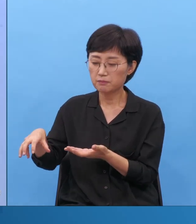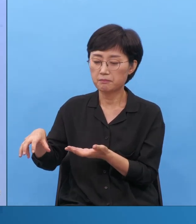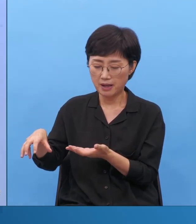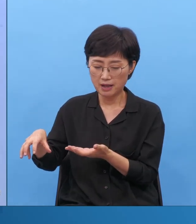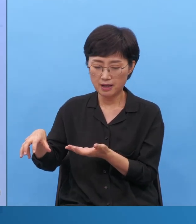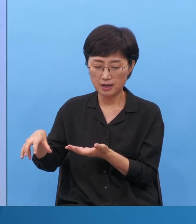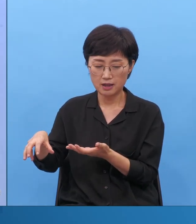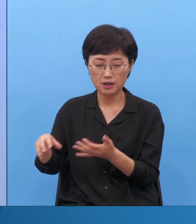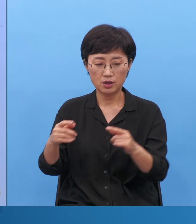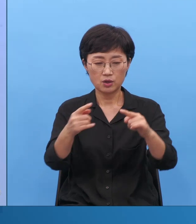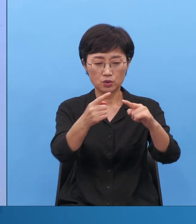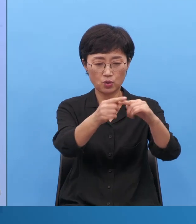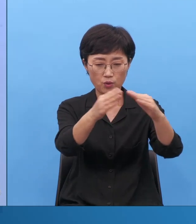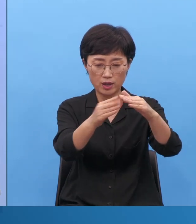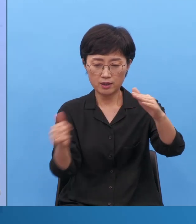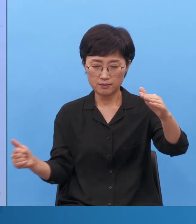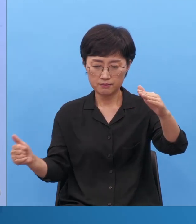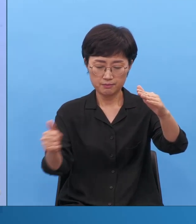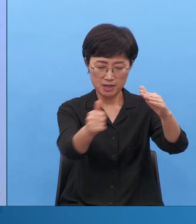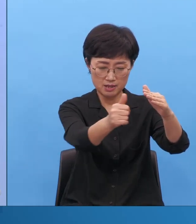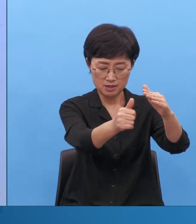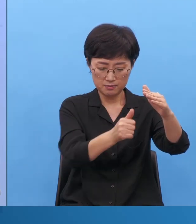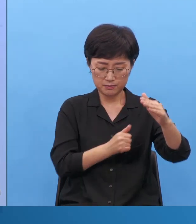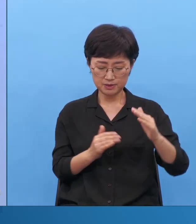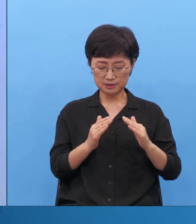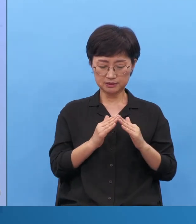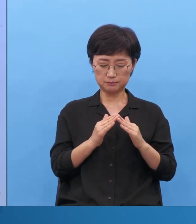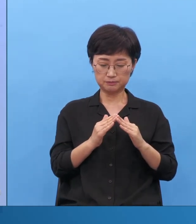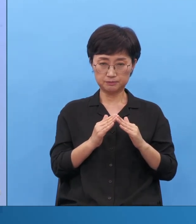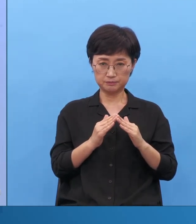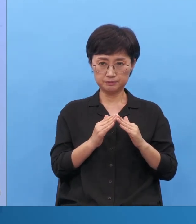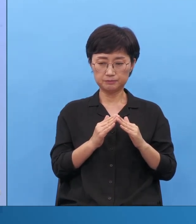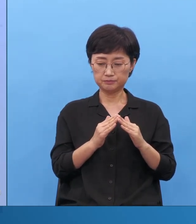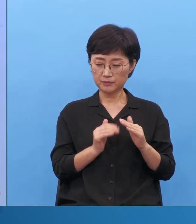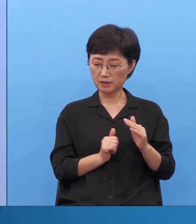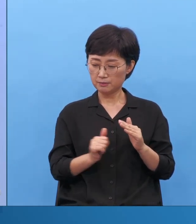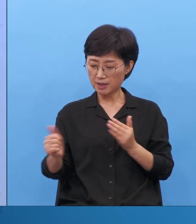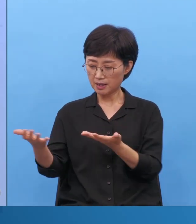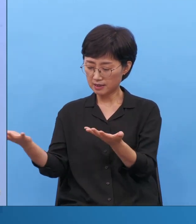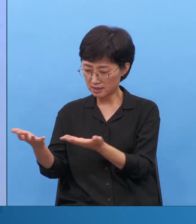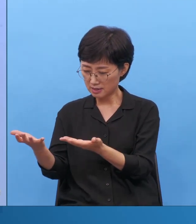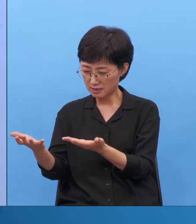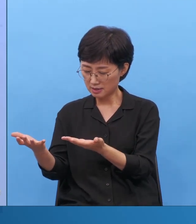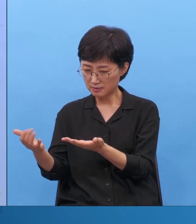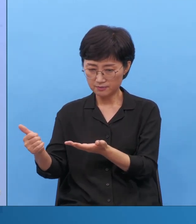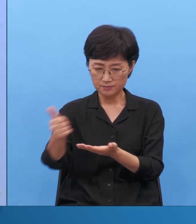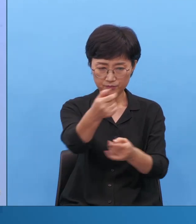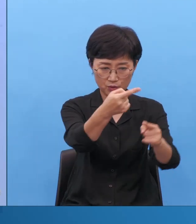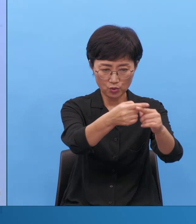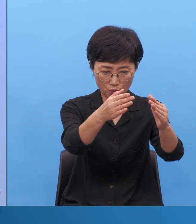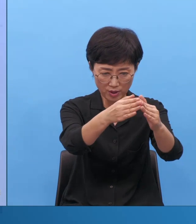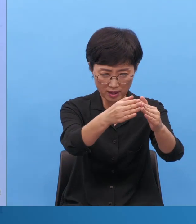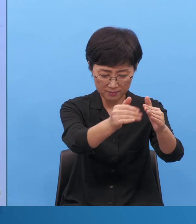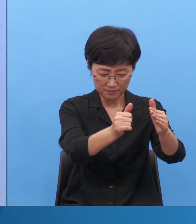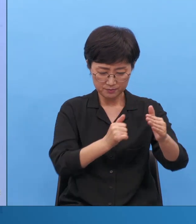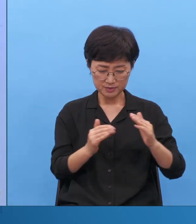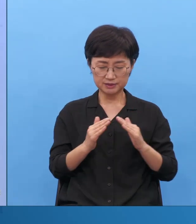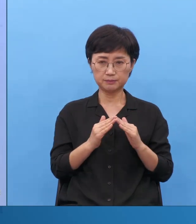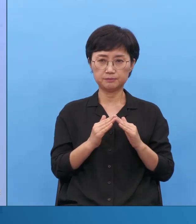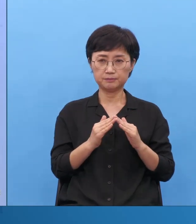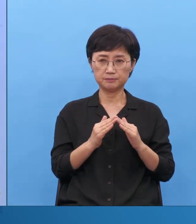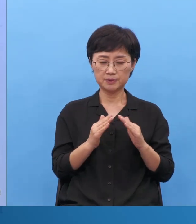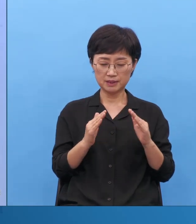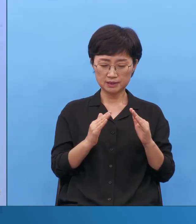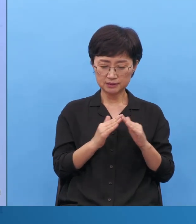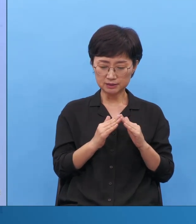people might 하루도 안 know. 빠져. For my mother, every single day, 직장, 집, 교회. there was work, home, 그 and 이사를 church. 가도요